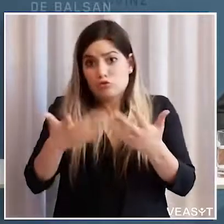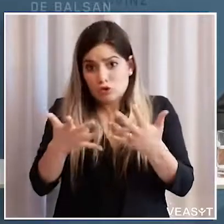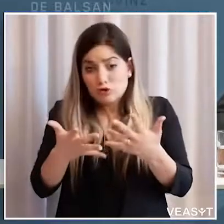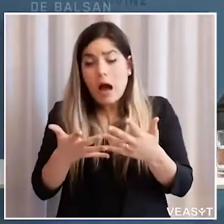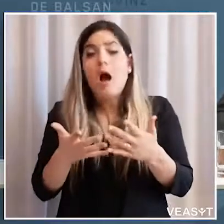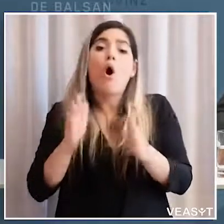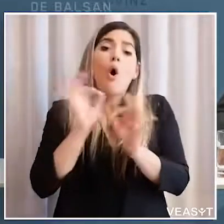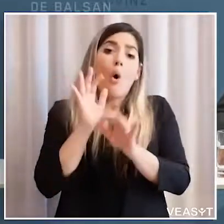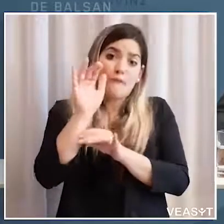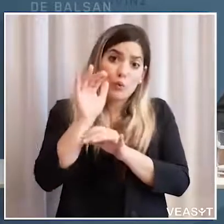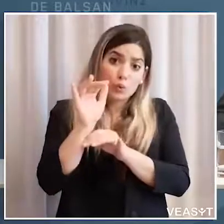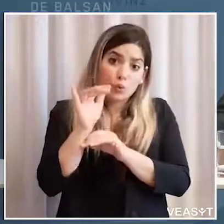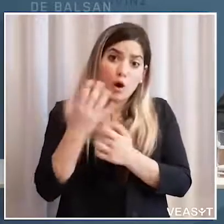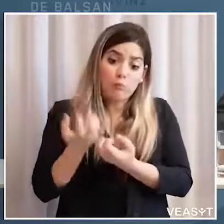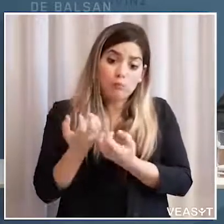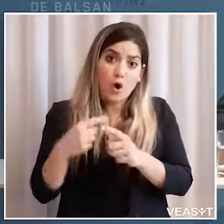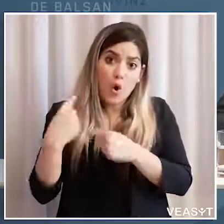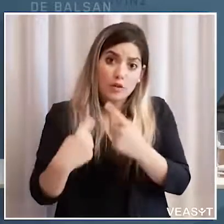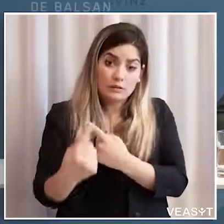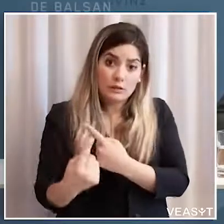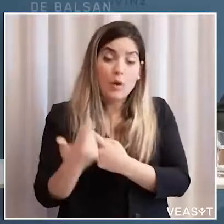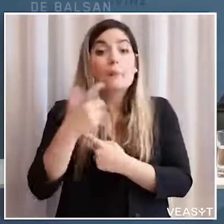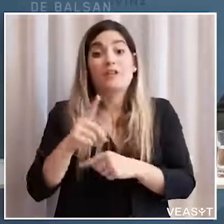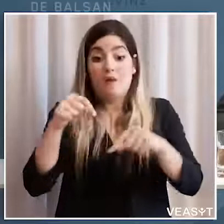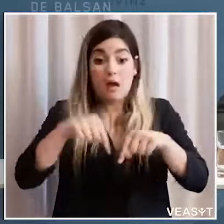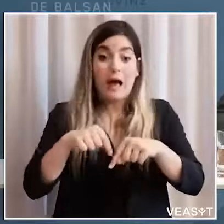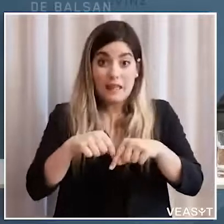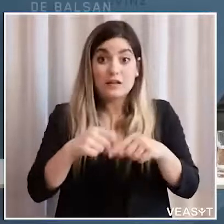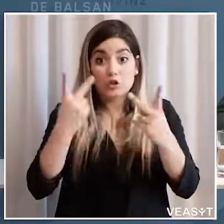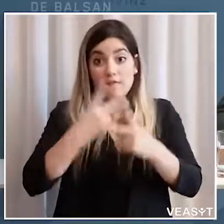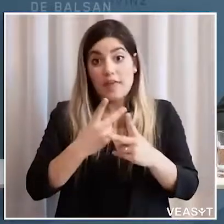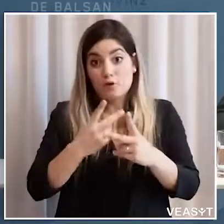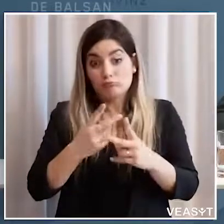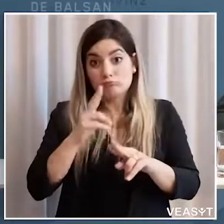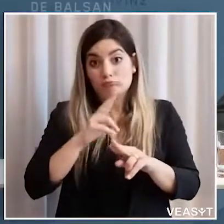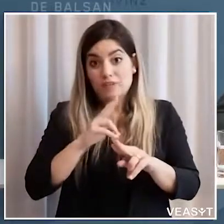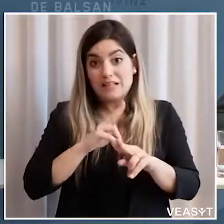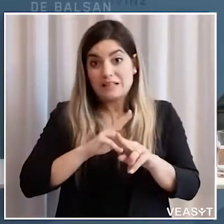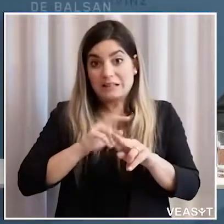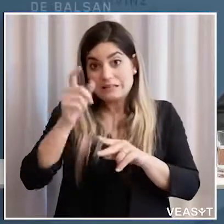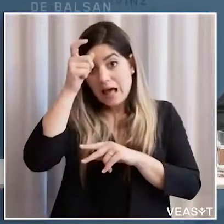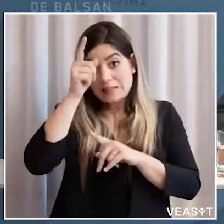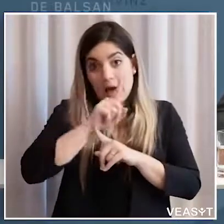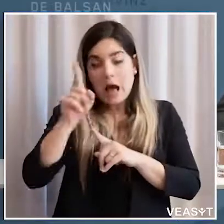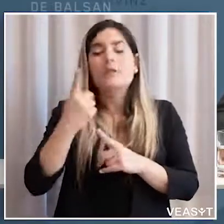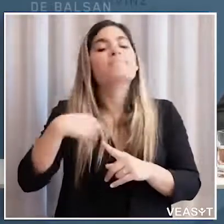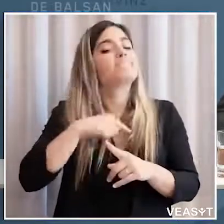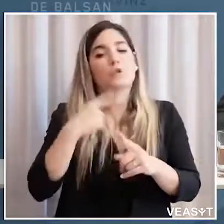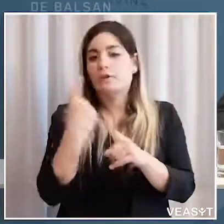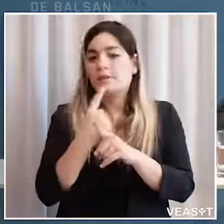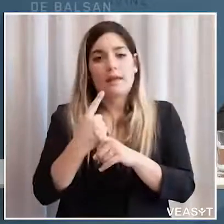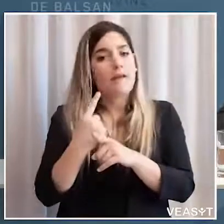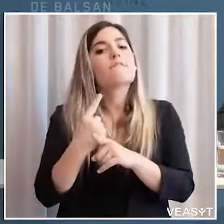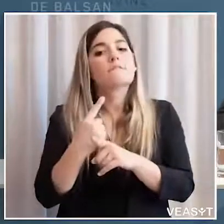sono già in essere che ci saranno ancora perché sappiamo che in aggiunta a quello che si sta facendo a livello statale noi dobbiamo